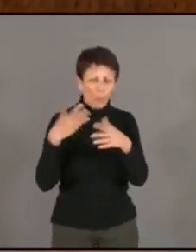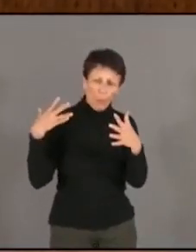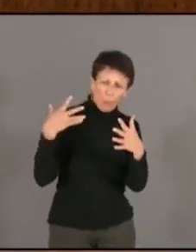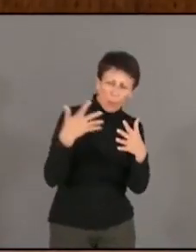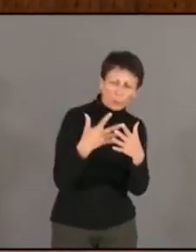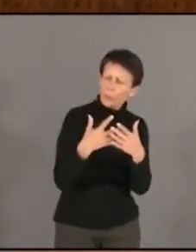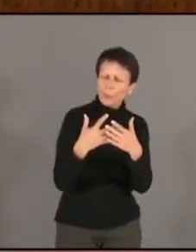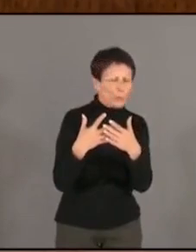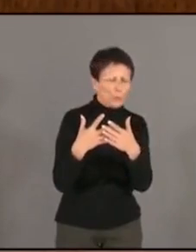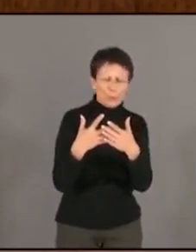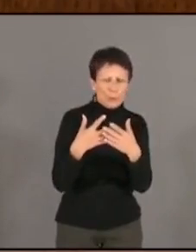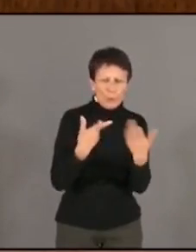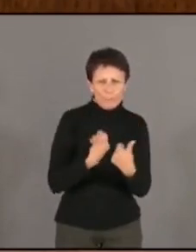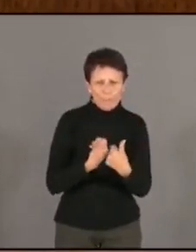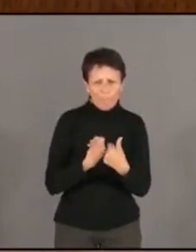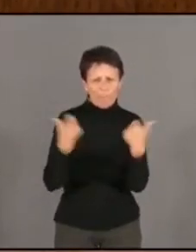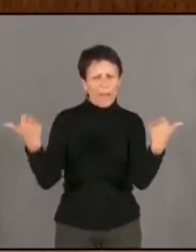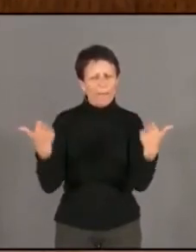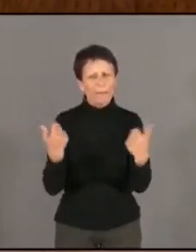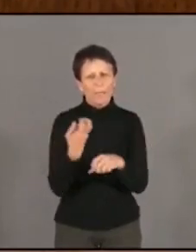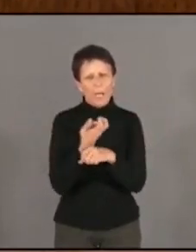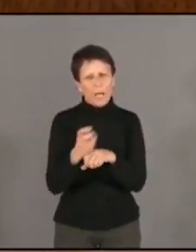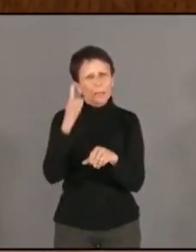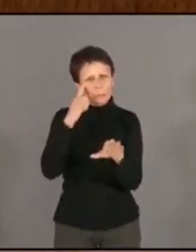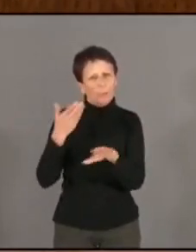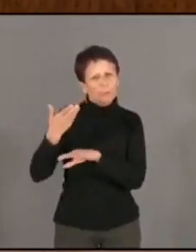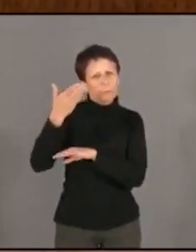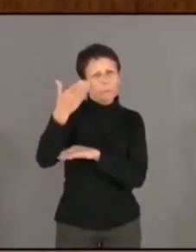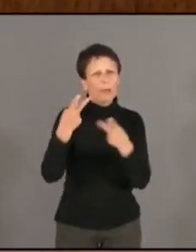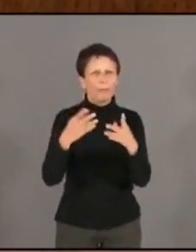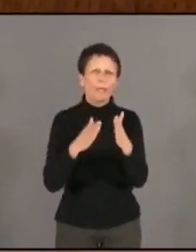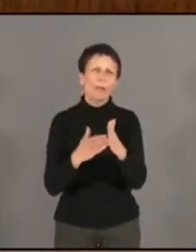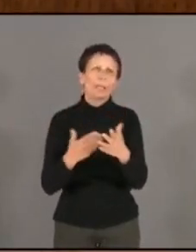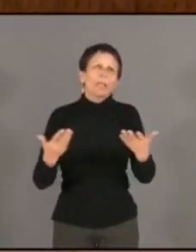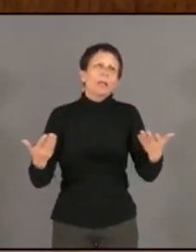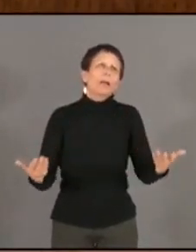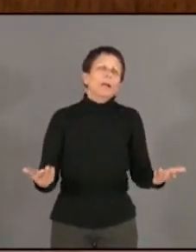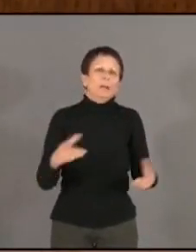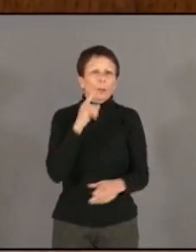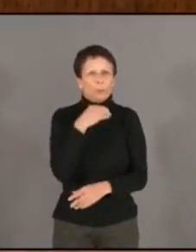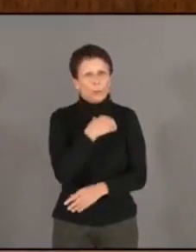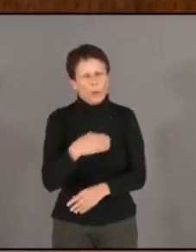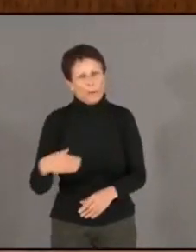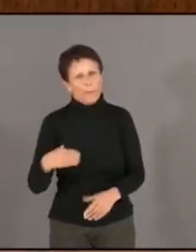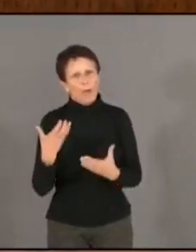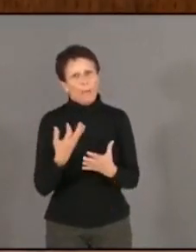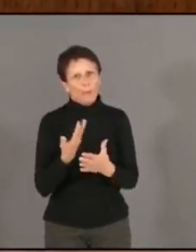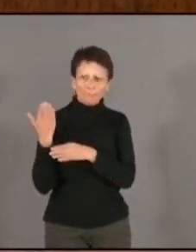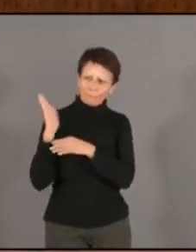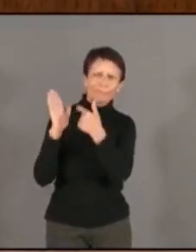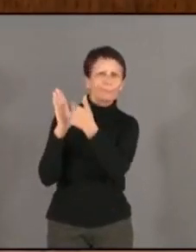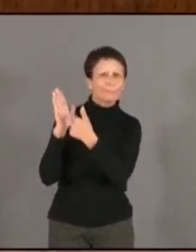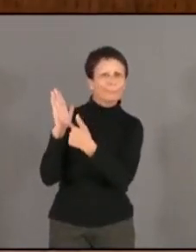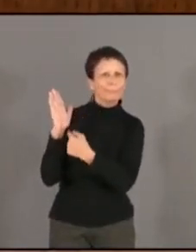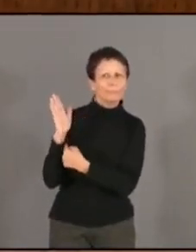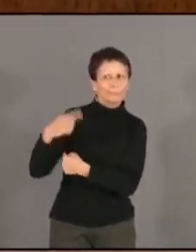ne sont pas à exclure n'est pas sans risque sur le long terme pour notre collectivité. Voilà, Monsieur le maire, les quelques points que je souhaitais mettre à votre